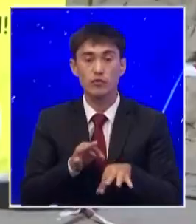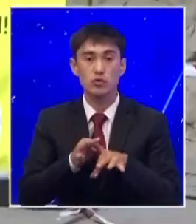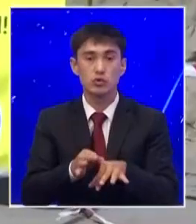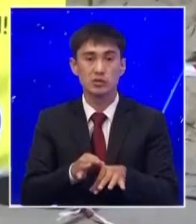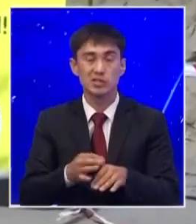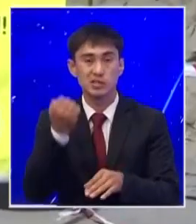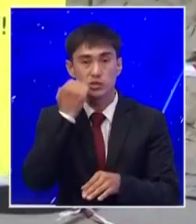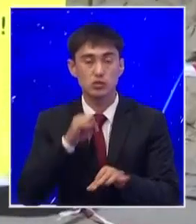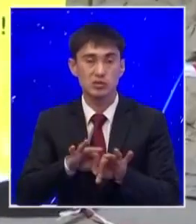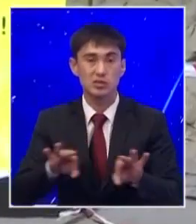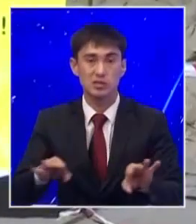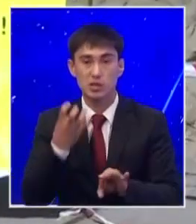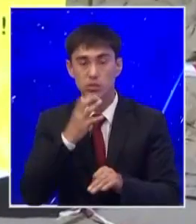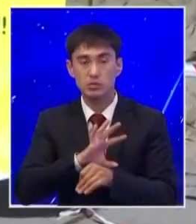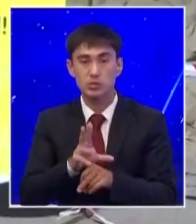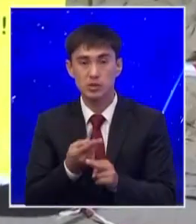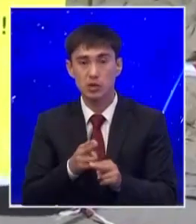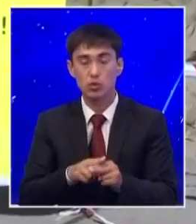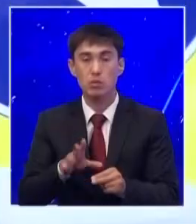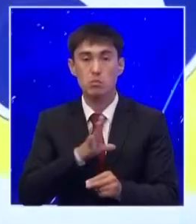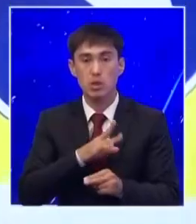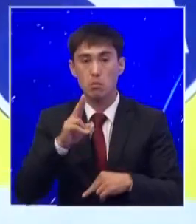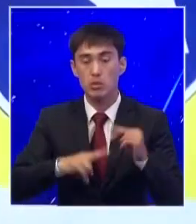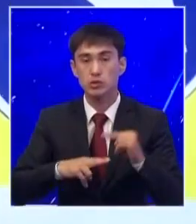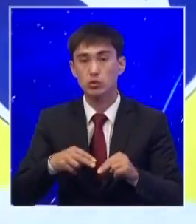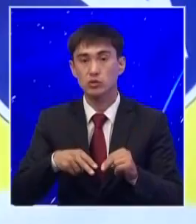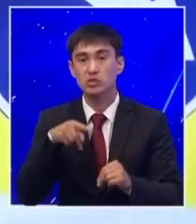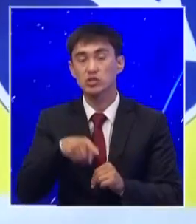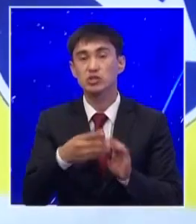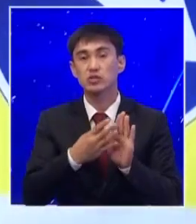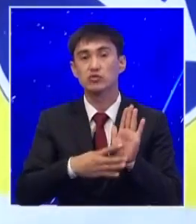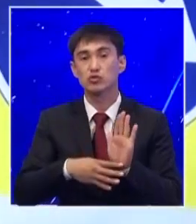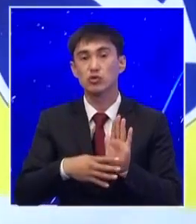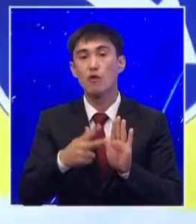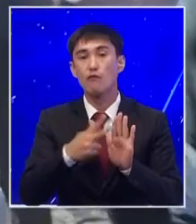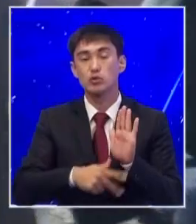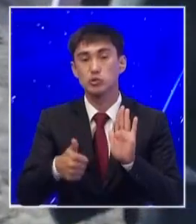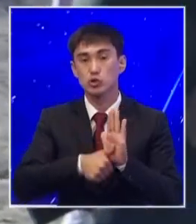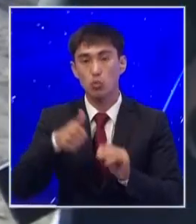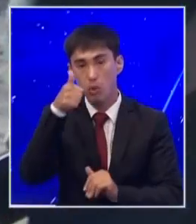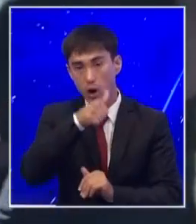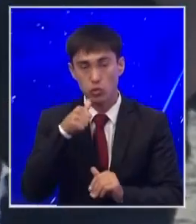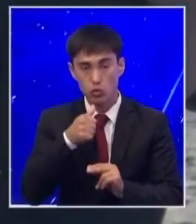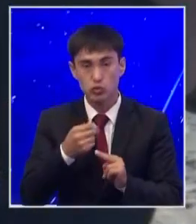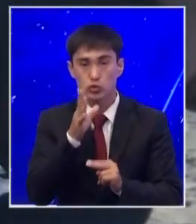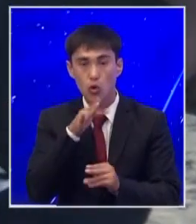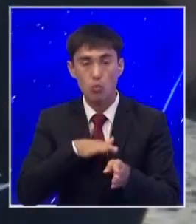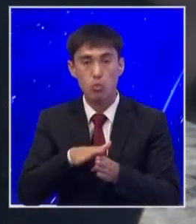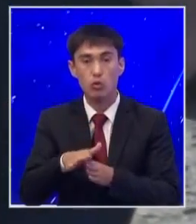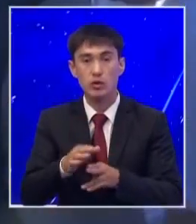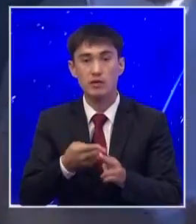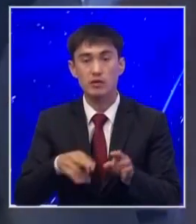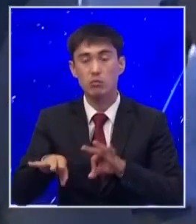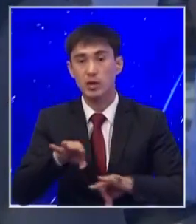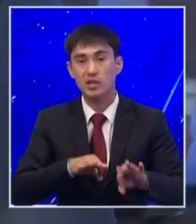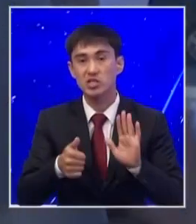из-за износа системы теплоснабжения, которая была построена еще в 1986 году. Срок полной реализации